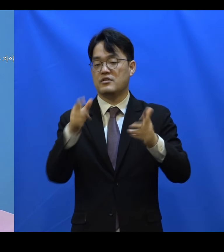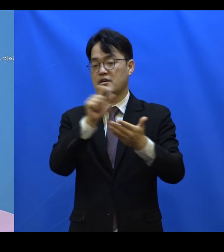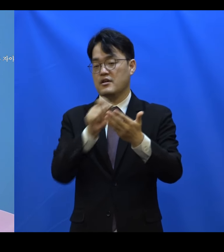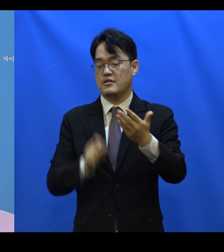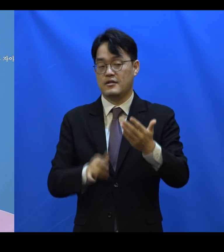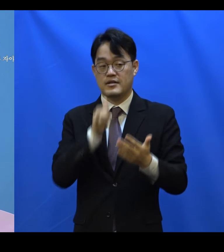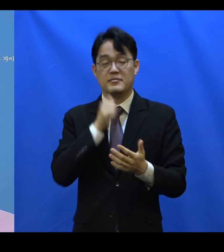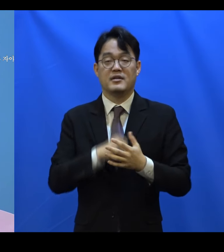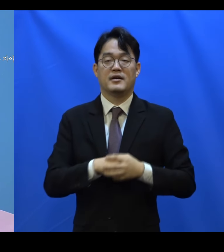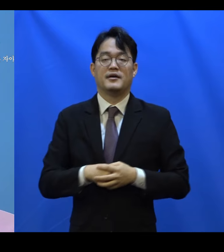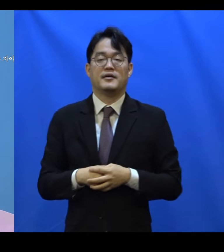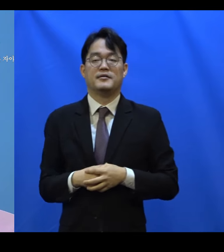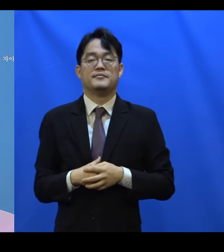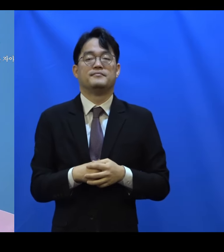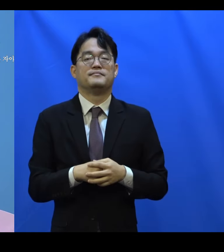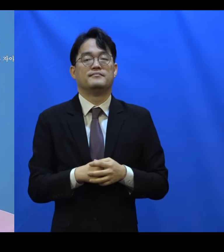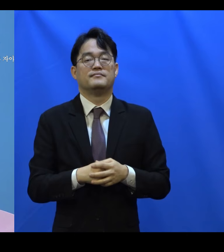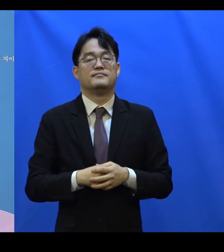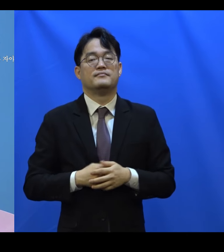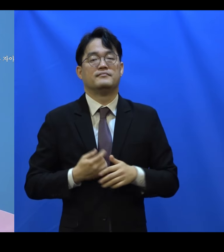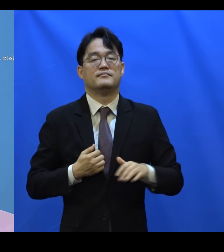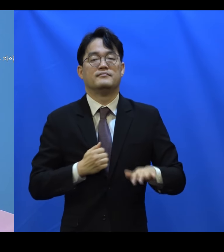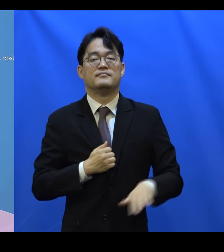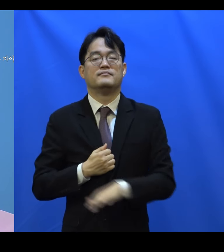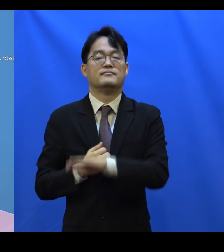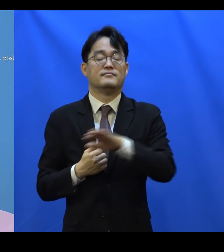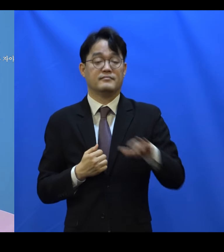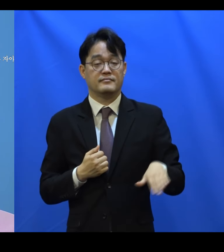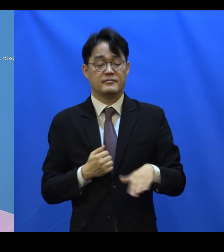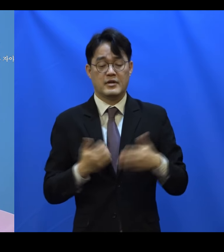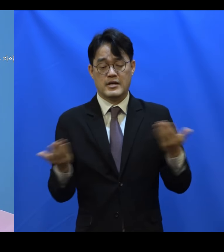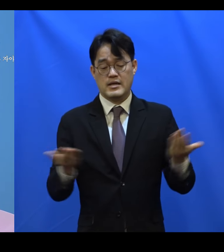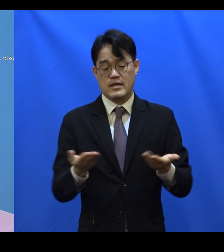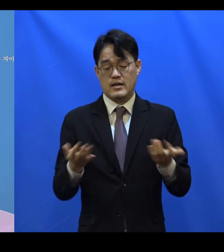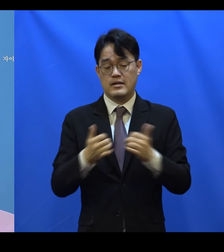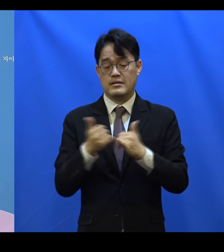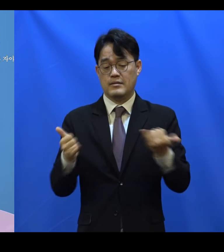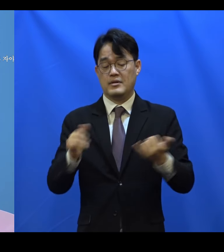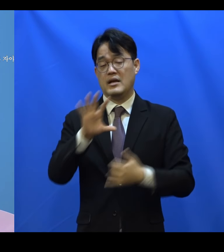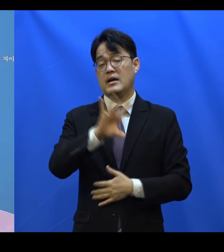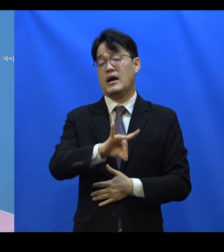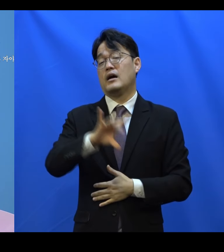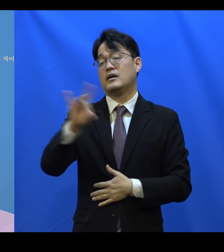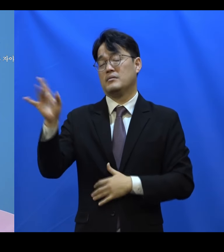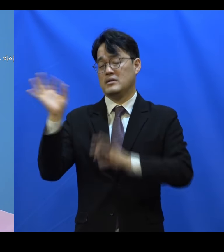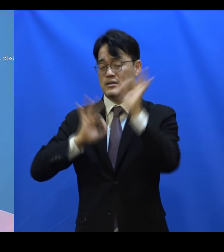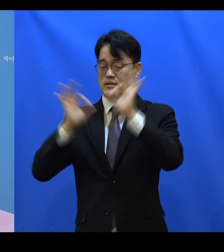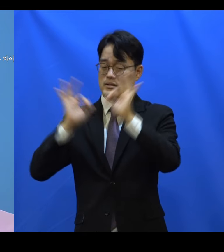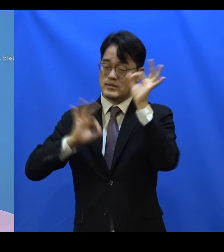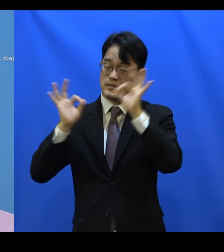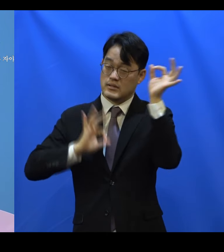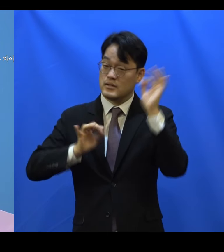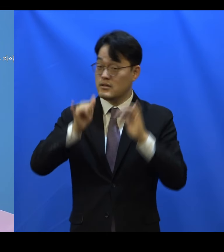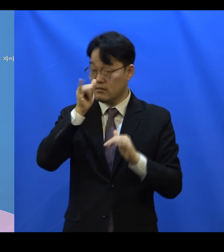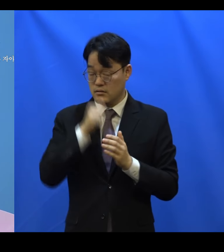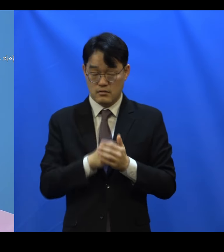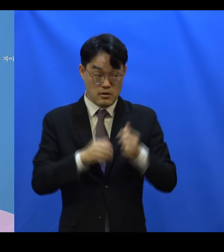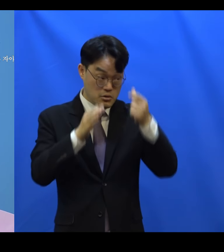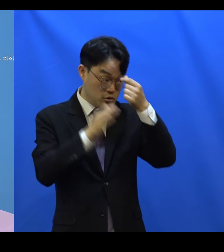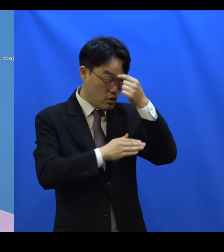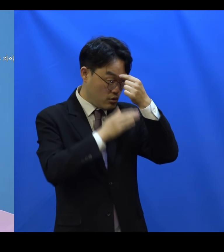거예요. 우리 사역자들이 좀 실수를 가끔 할 때가 있습니다. 성도들의 형편을 고려하지 않고 사역의 장으로 강요할 때가